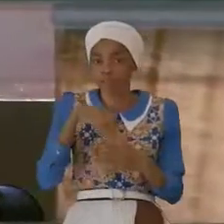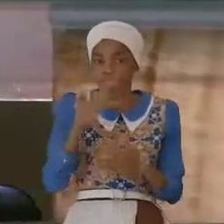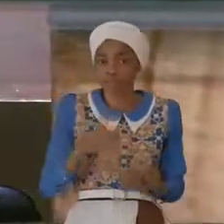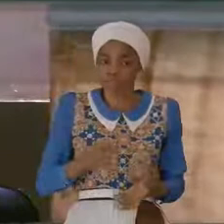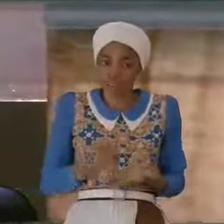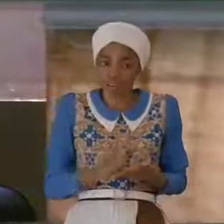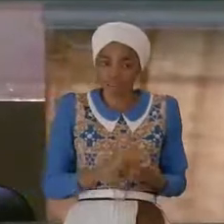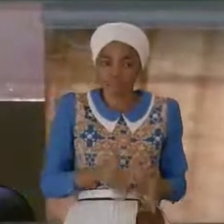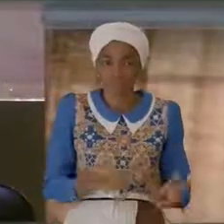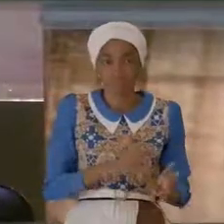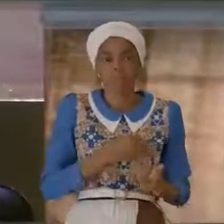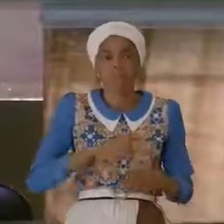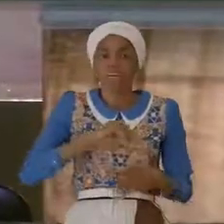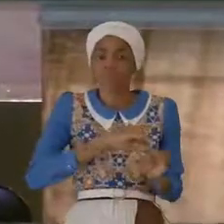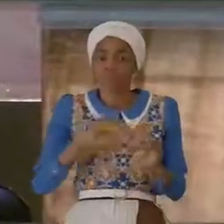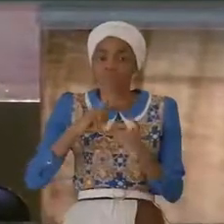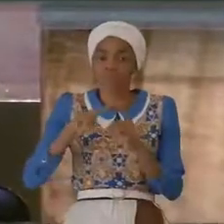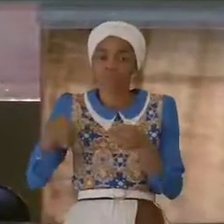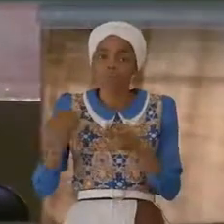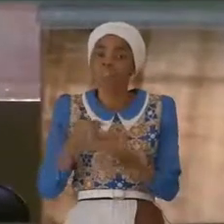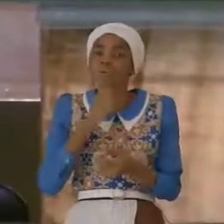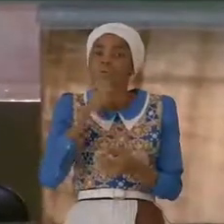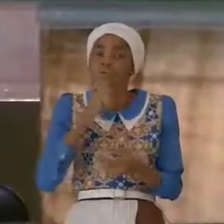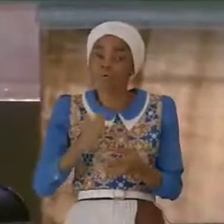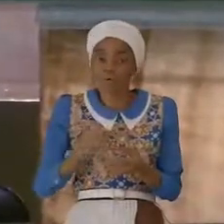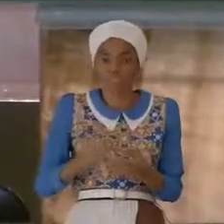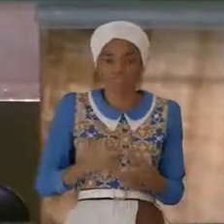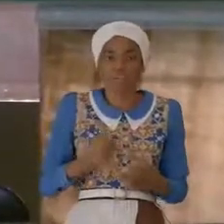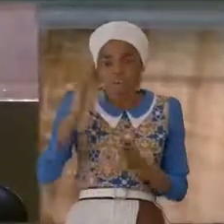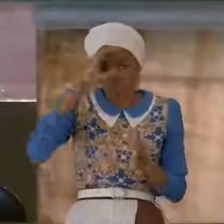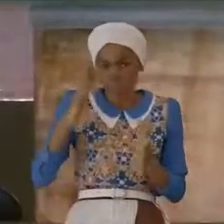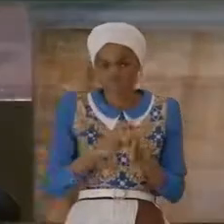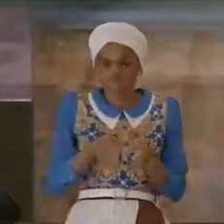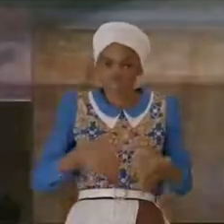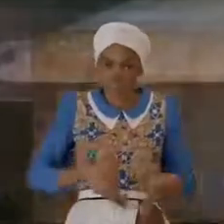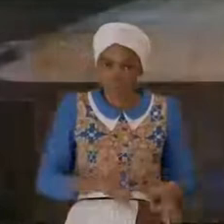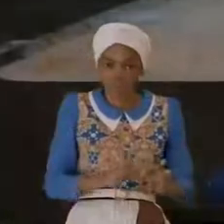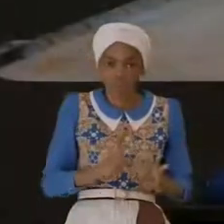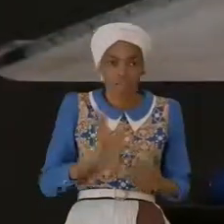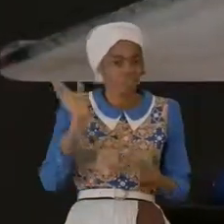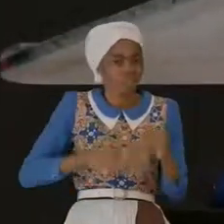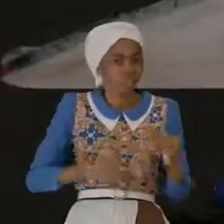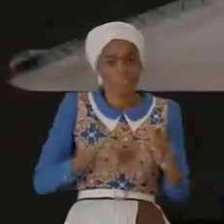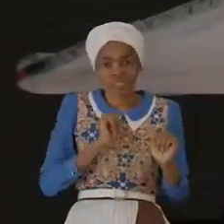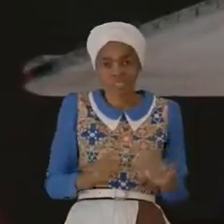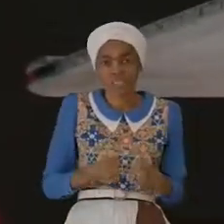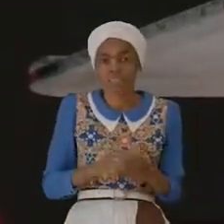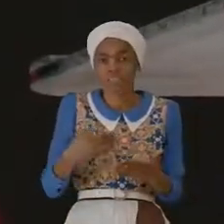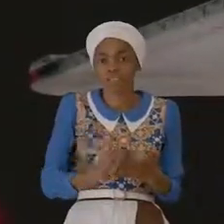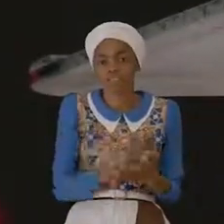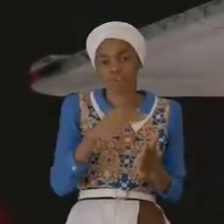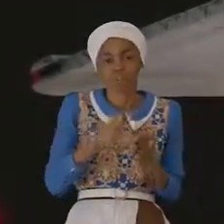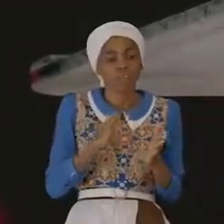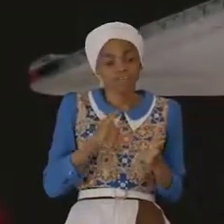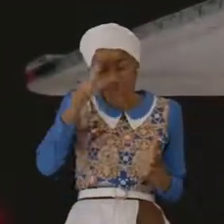voie et d'embrasser la voie de l'ancienne alliance au lieu de rester dans la voie de la nouvelle alliance.